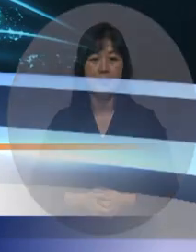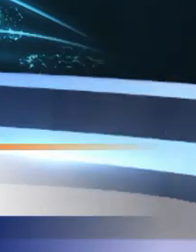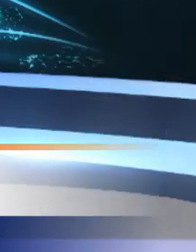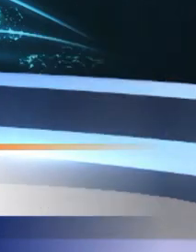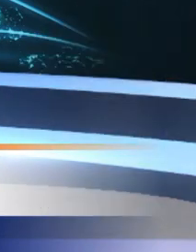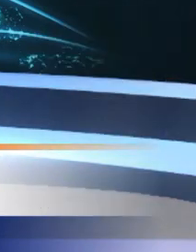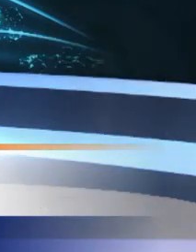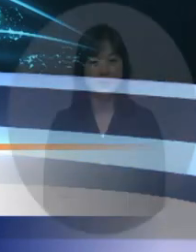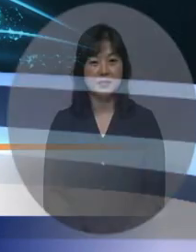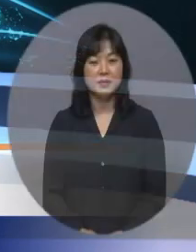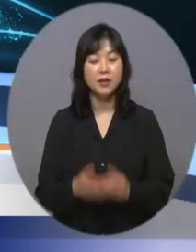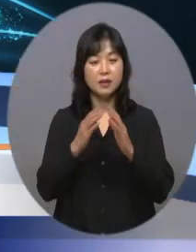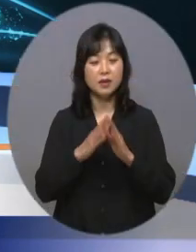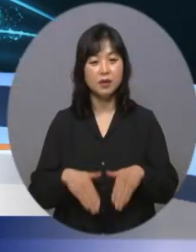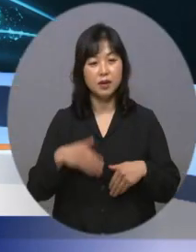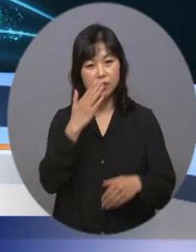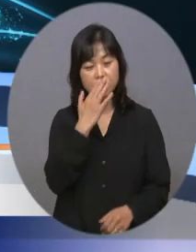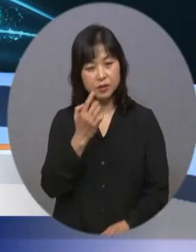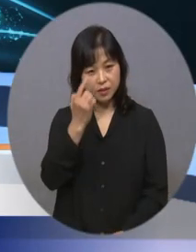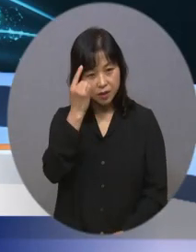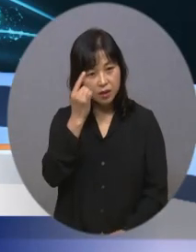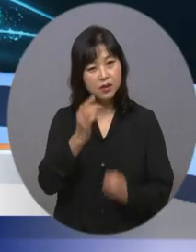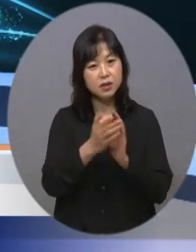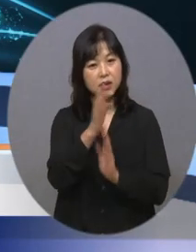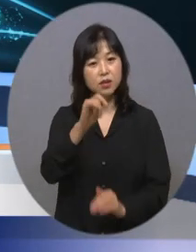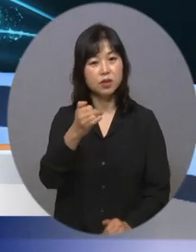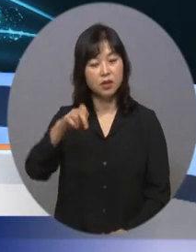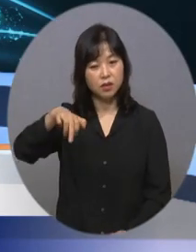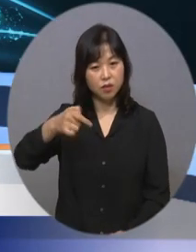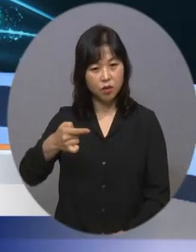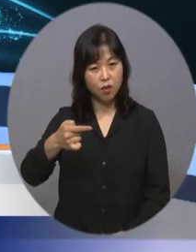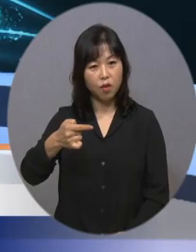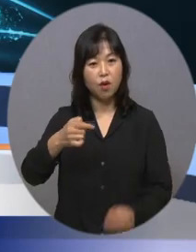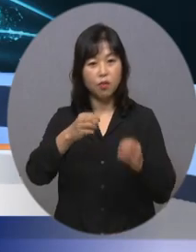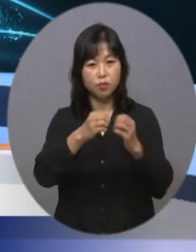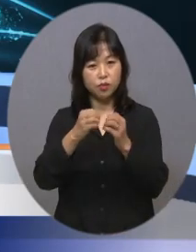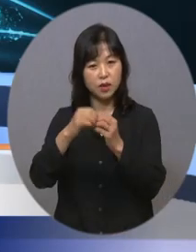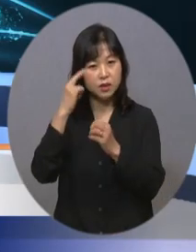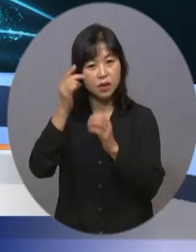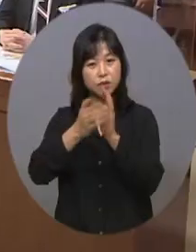전남 순천시가 유네스코 문학창의도시 지정을 위해 본격 추진에 나섭니다.